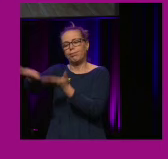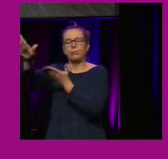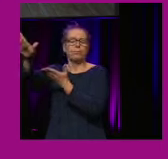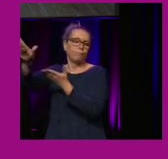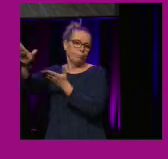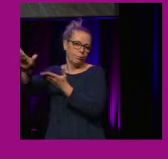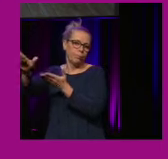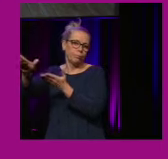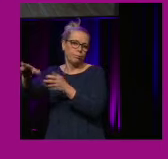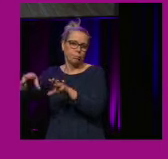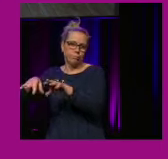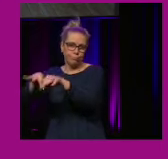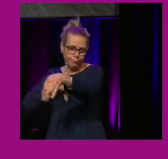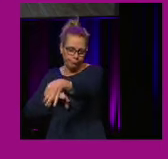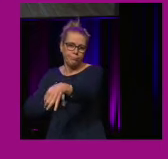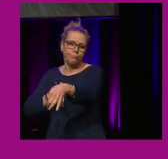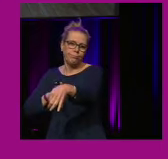avlöva och